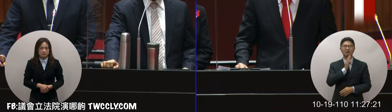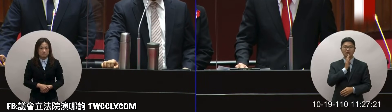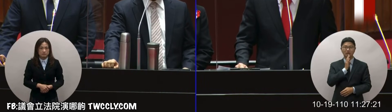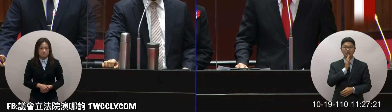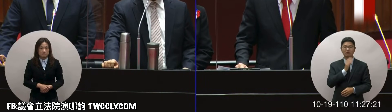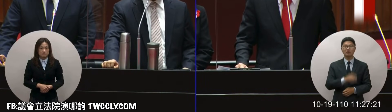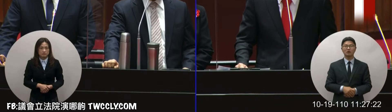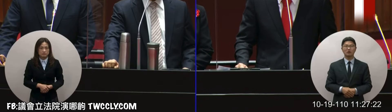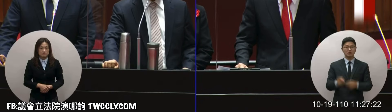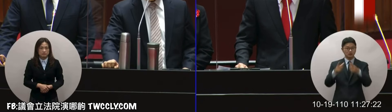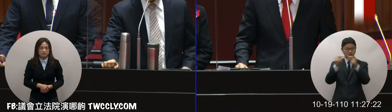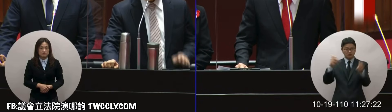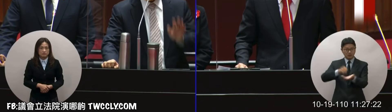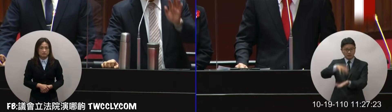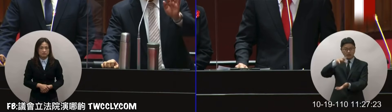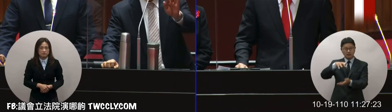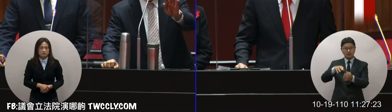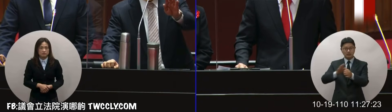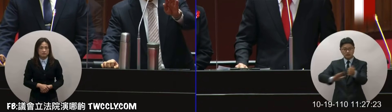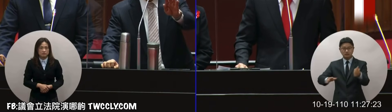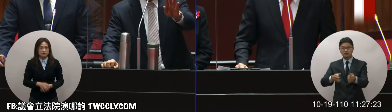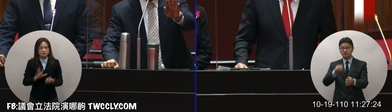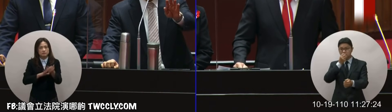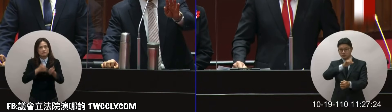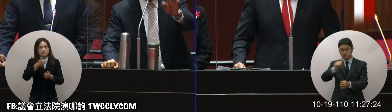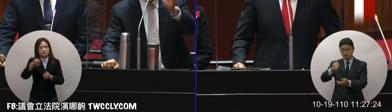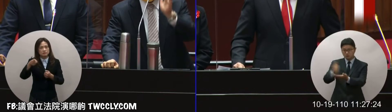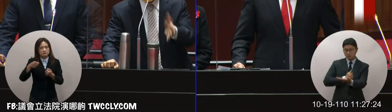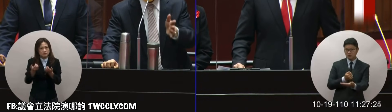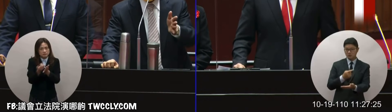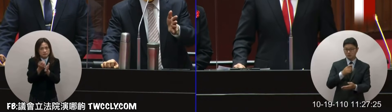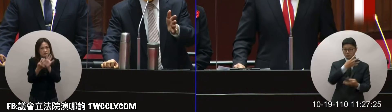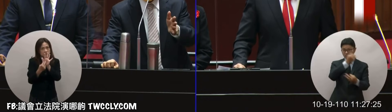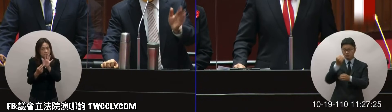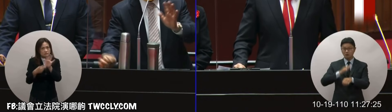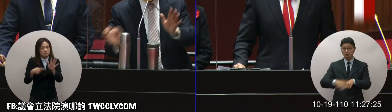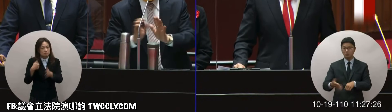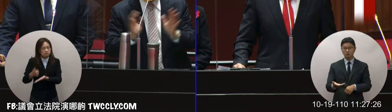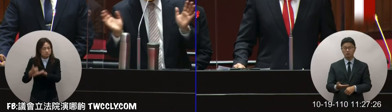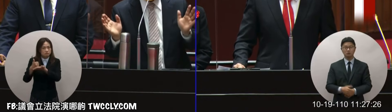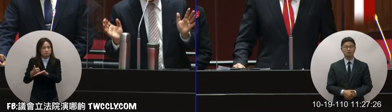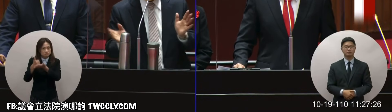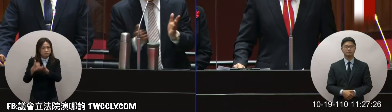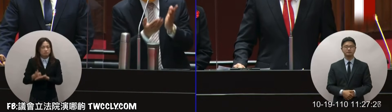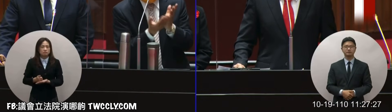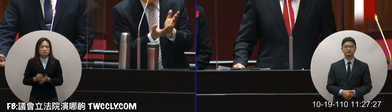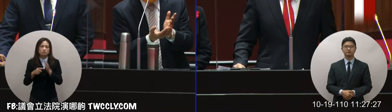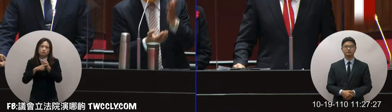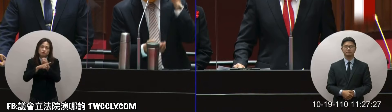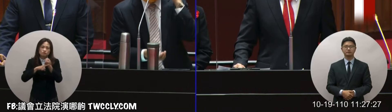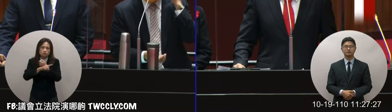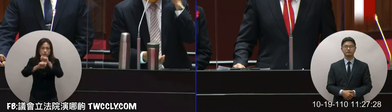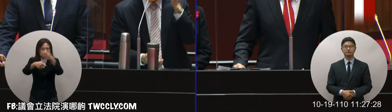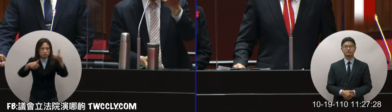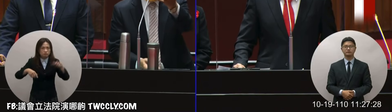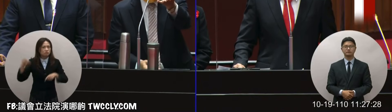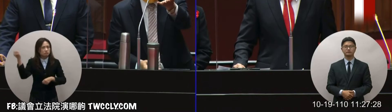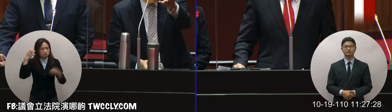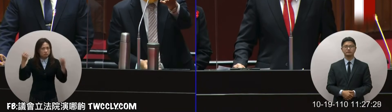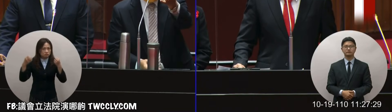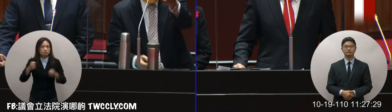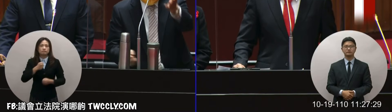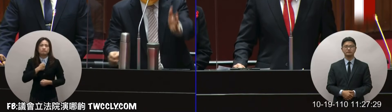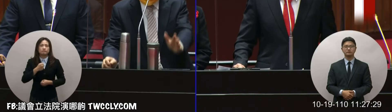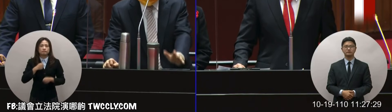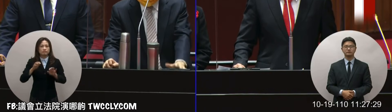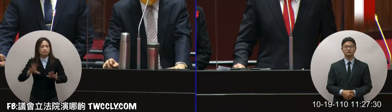日本的核灾食品？院长， 委员，你的分析我都尊重，因为各种不同分析我都读过、听过，今天